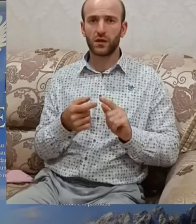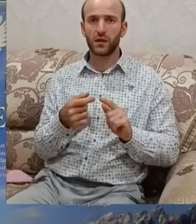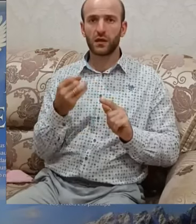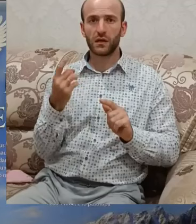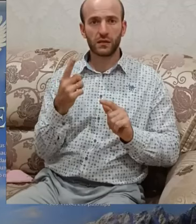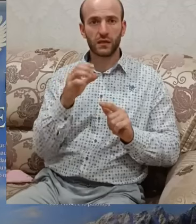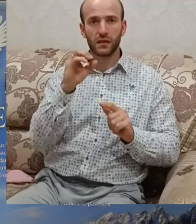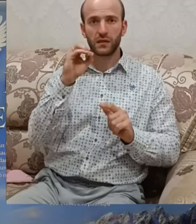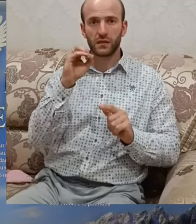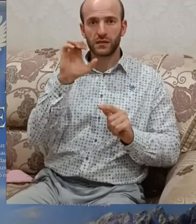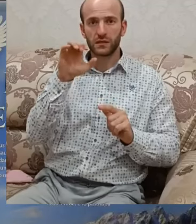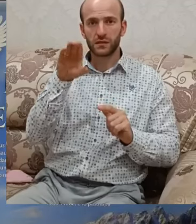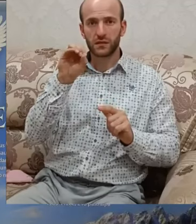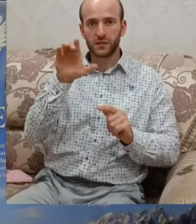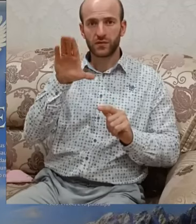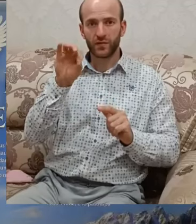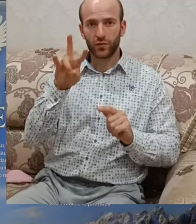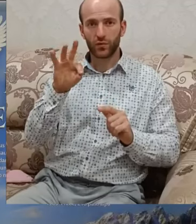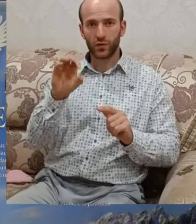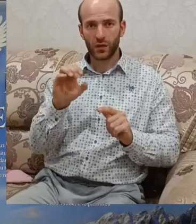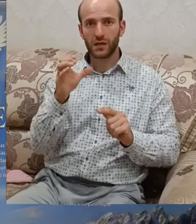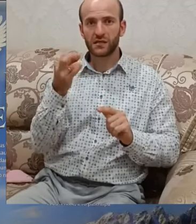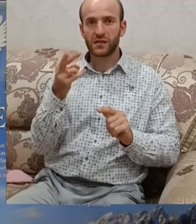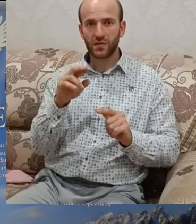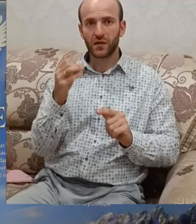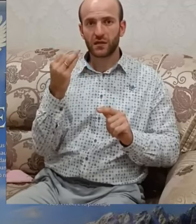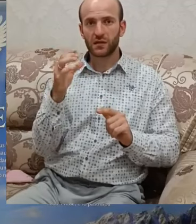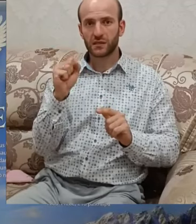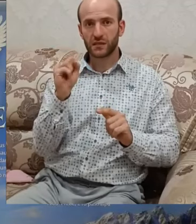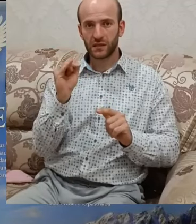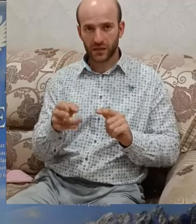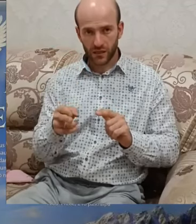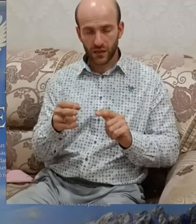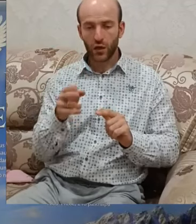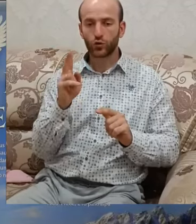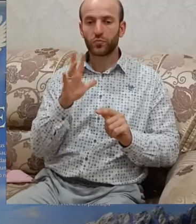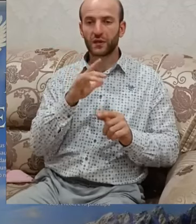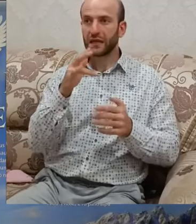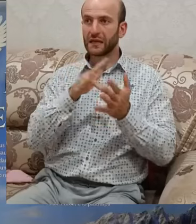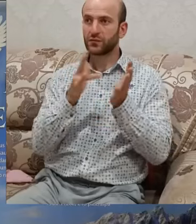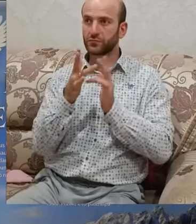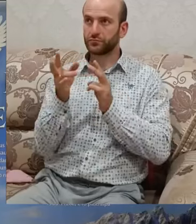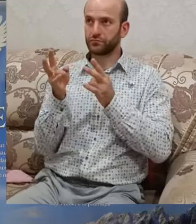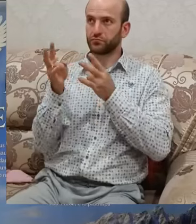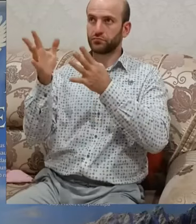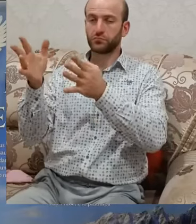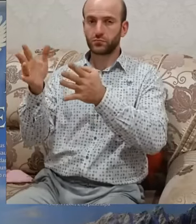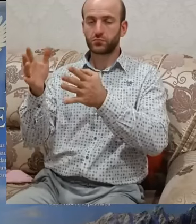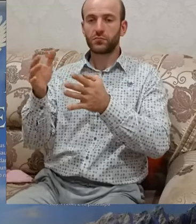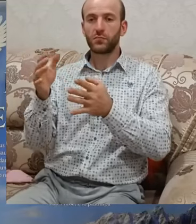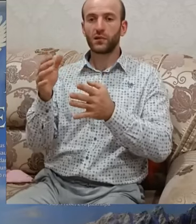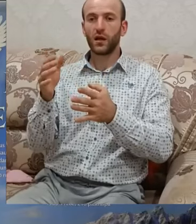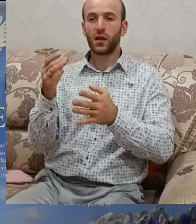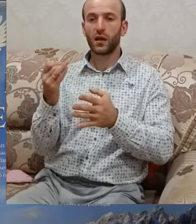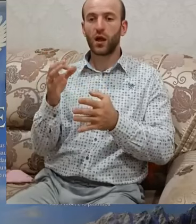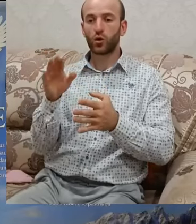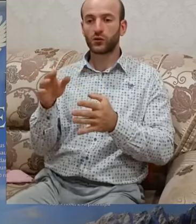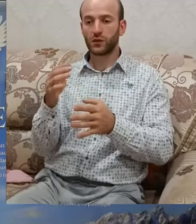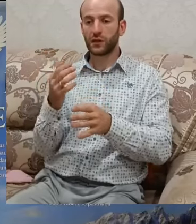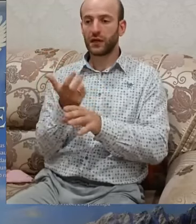естественного семени Исаака, kuri atmetė Kristų, которая откинула Христа, ir iš prigimtinės bažnyčios šiandien, и от естественной